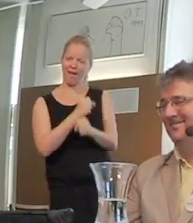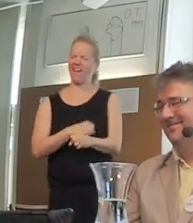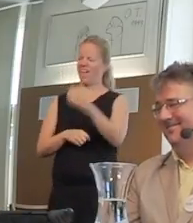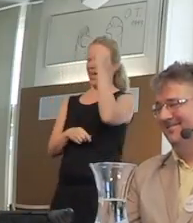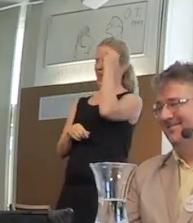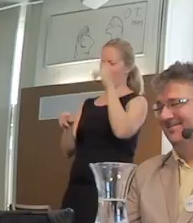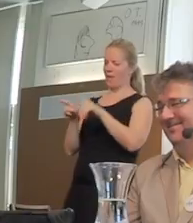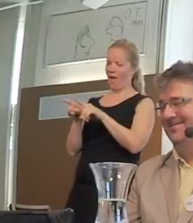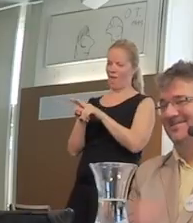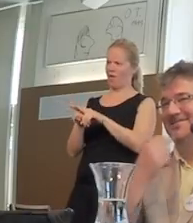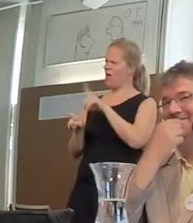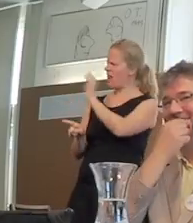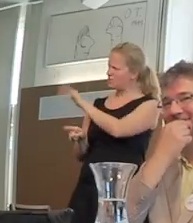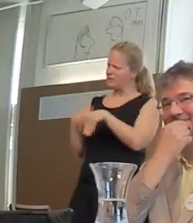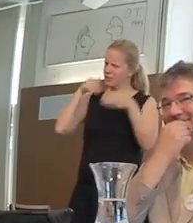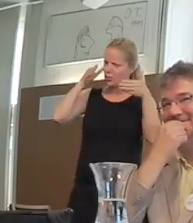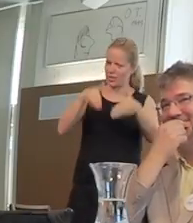Das kann ich nochmal konzentrieren.